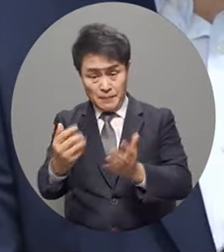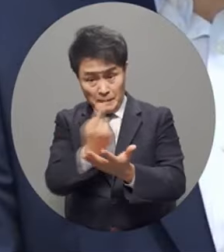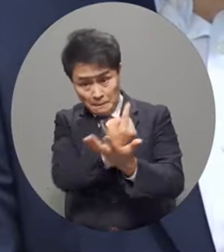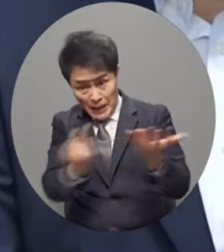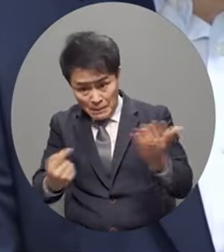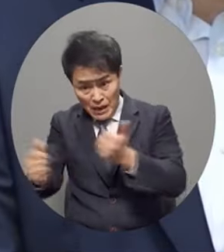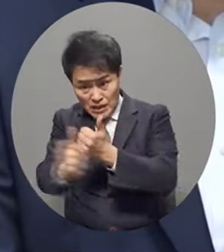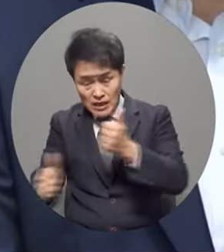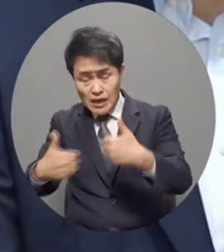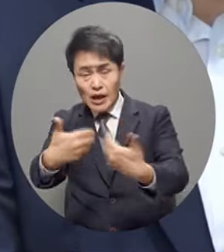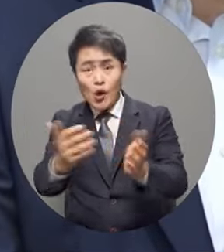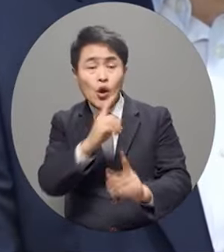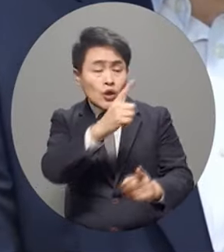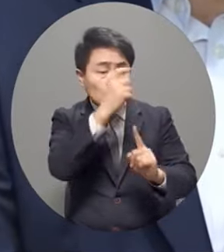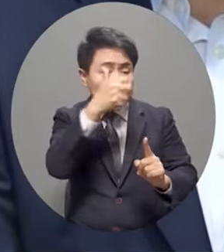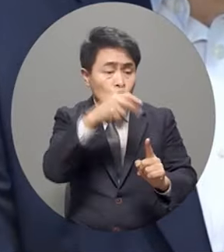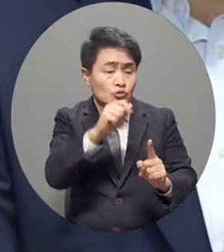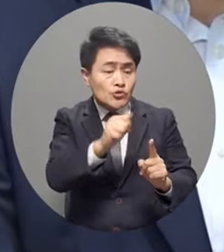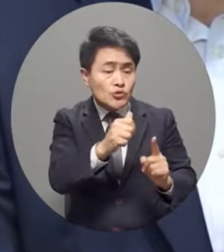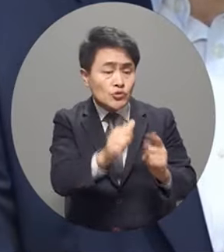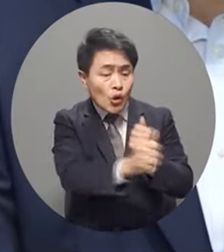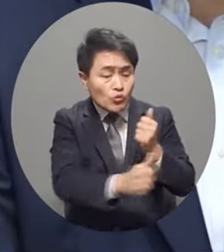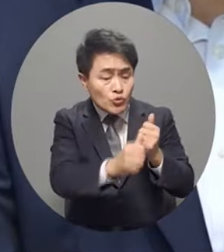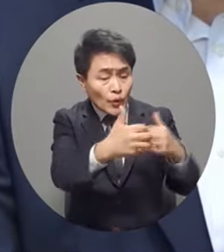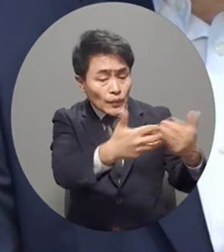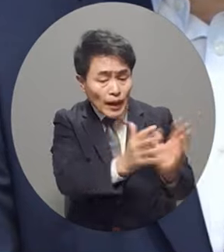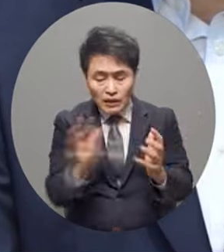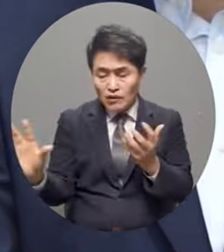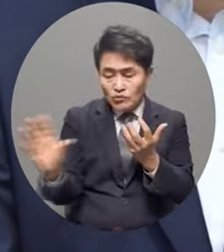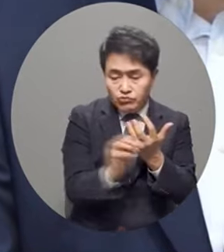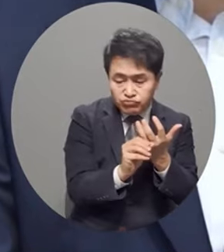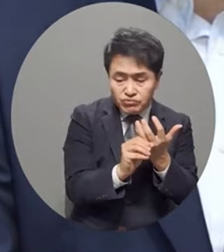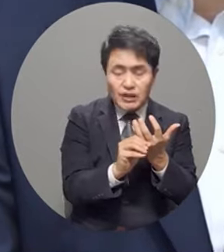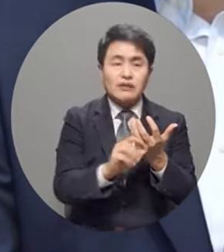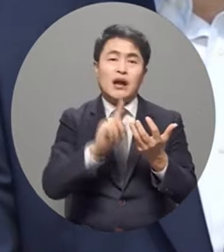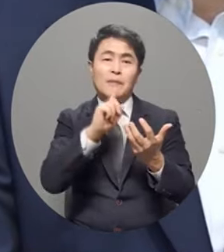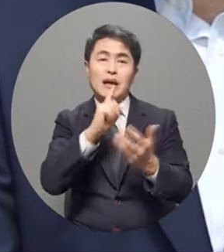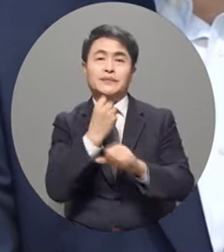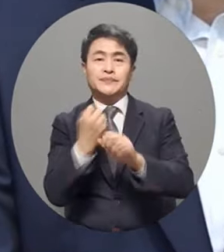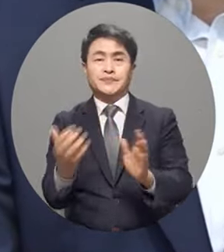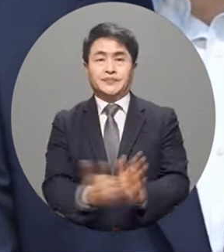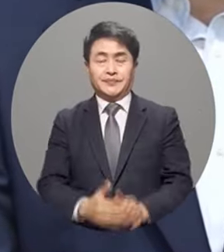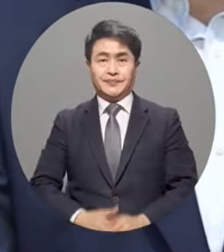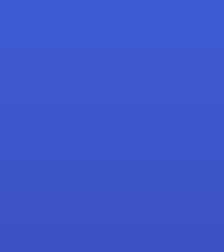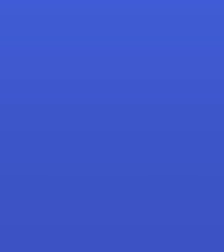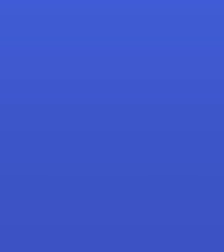의원들은 이준석에 흡수된 것이라고 평가절하했습니다. MBC 뉴스 손한우입니다.